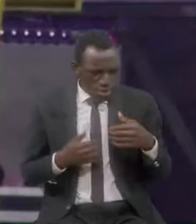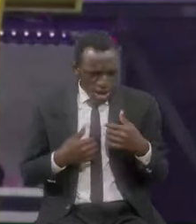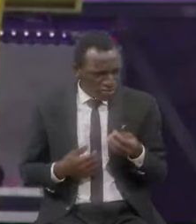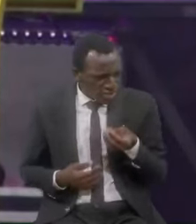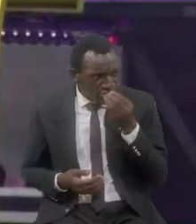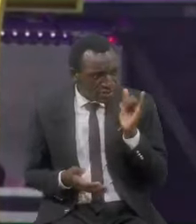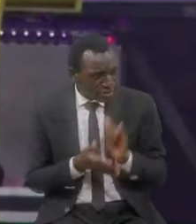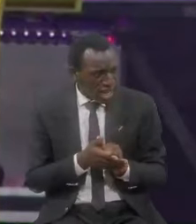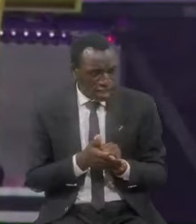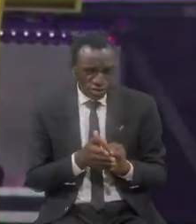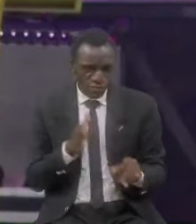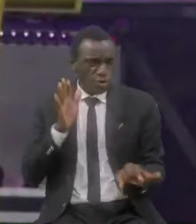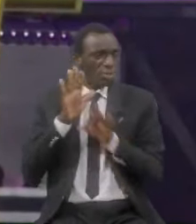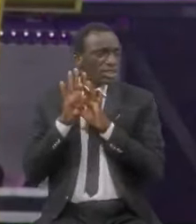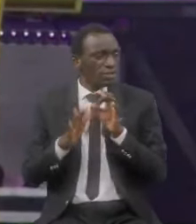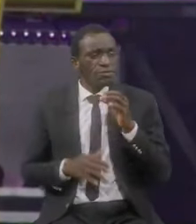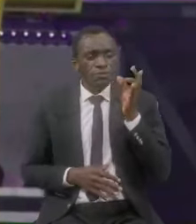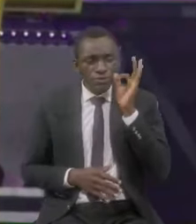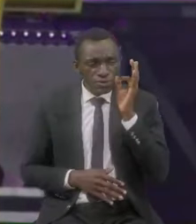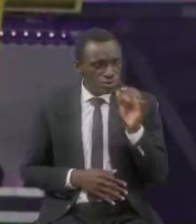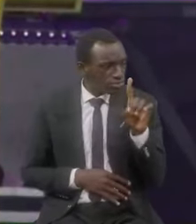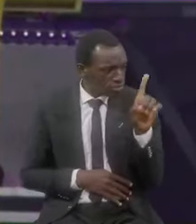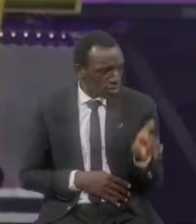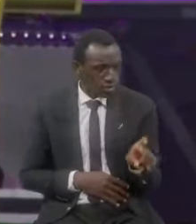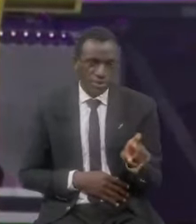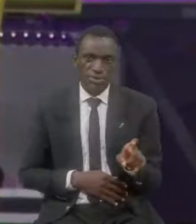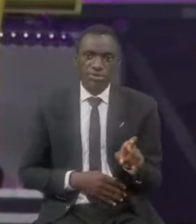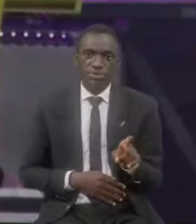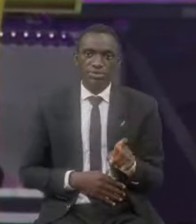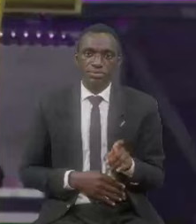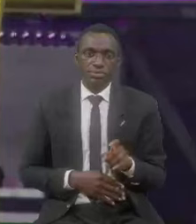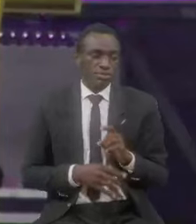As-tu mangé ce fruit interdit?